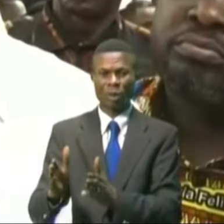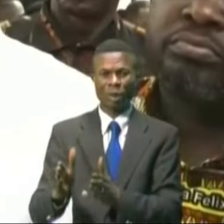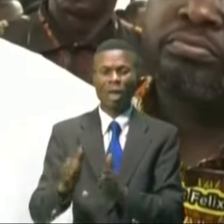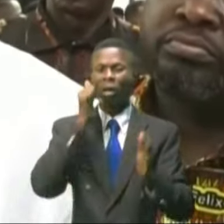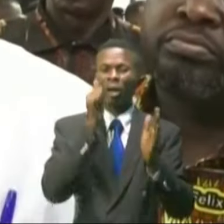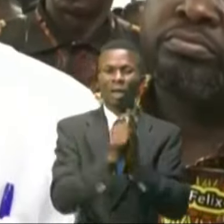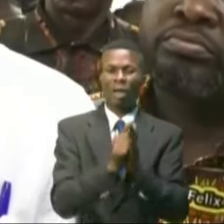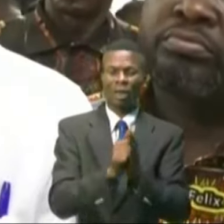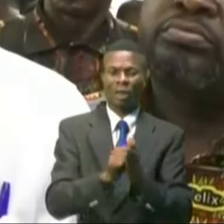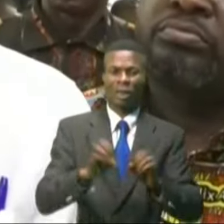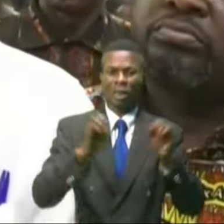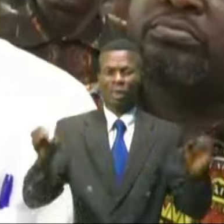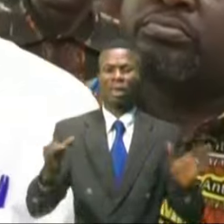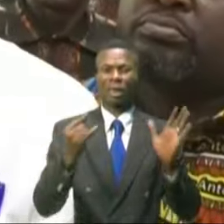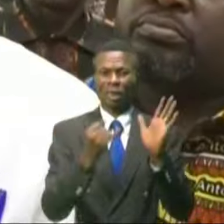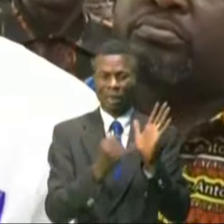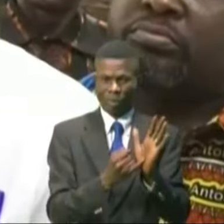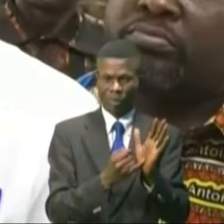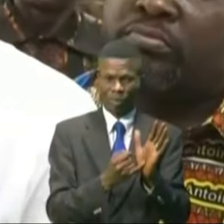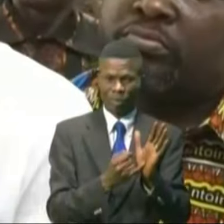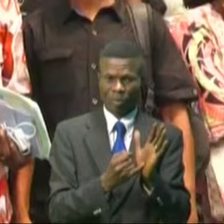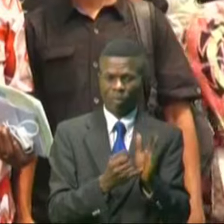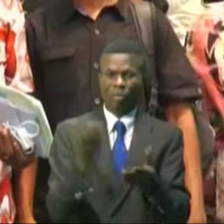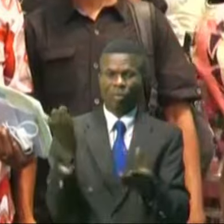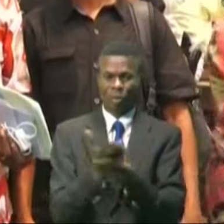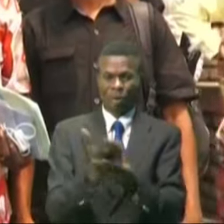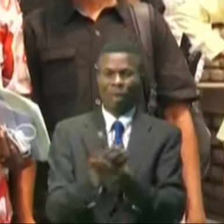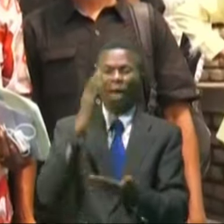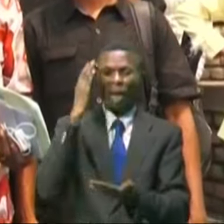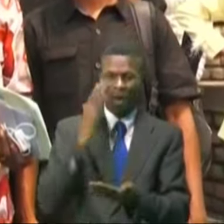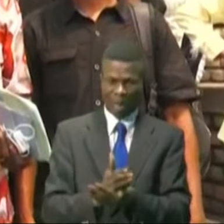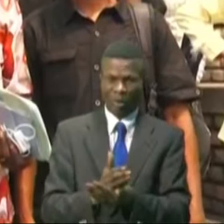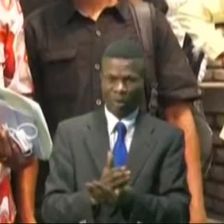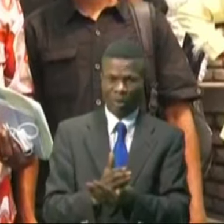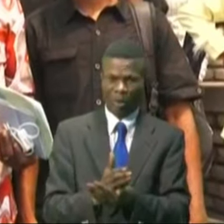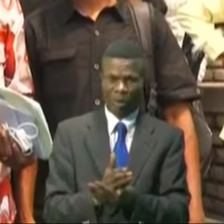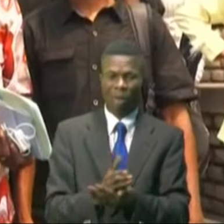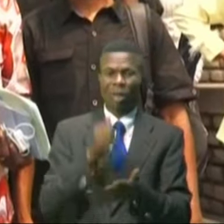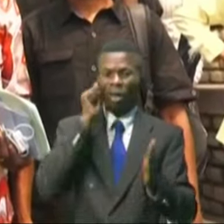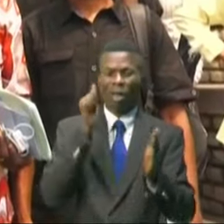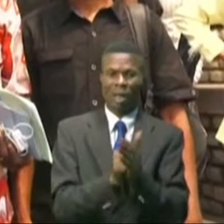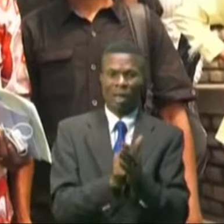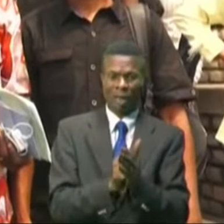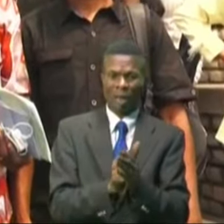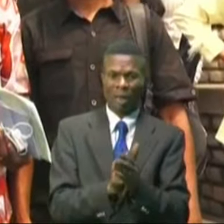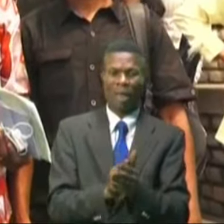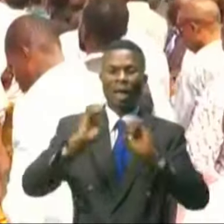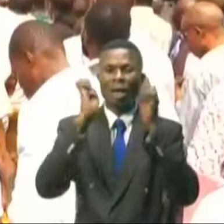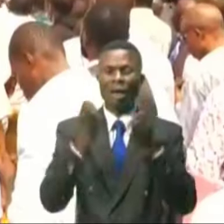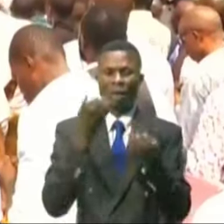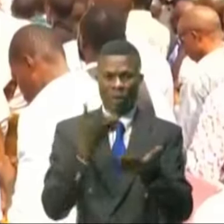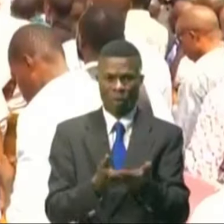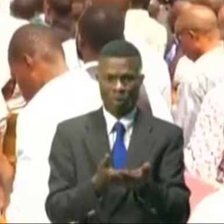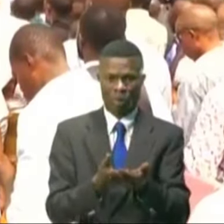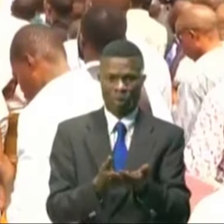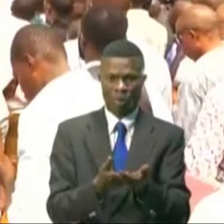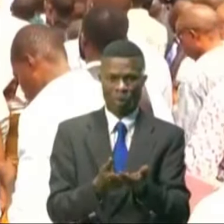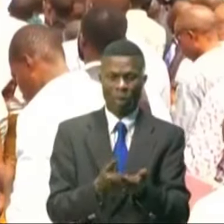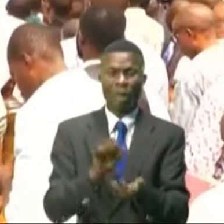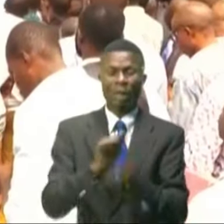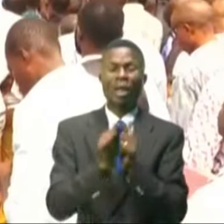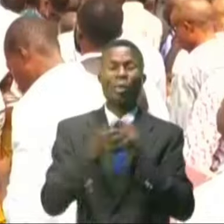l'article 56, un contrat qui mettra fin à la vie de cette entreprise. Il y aura des